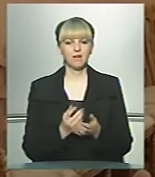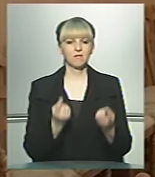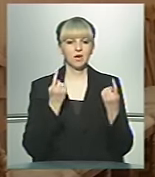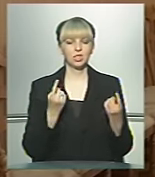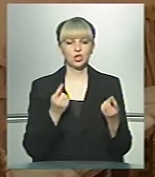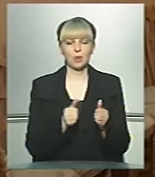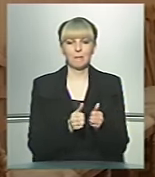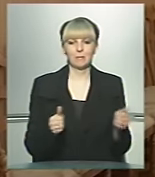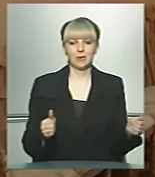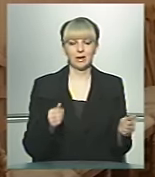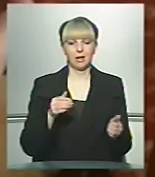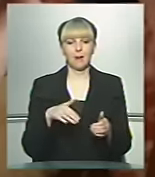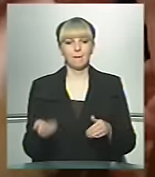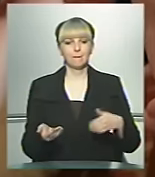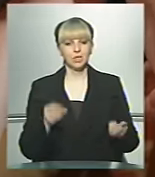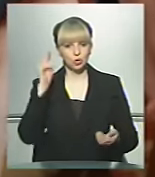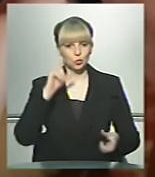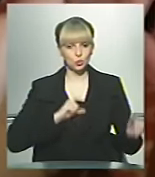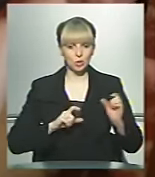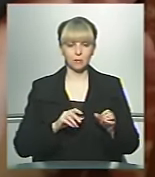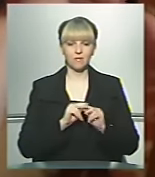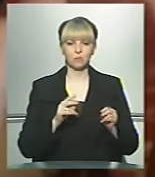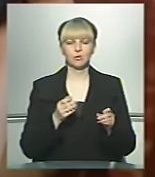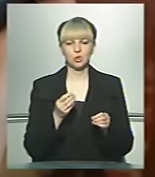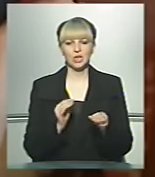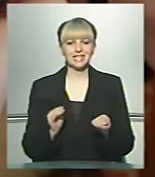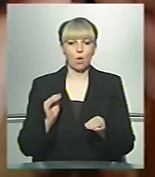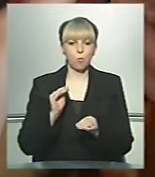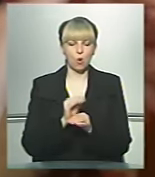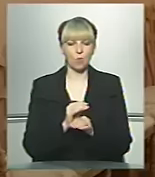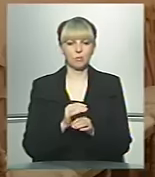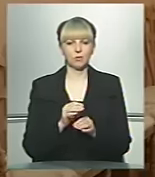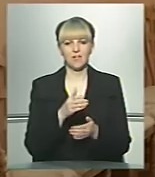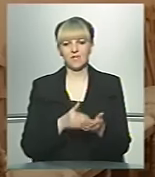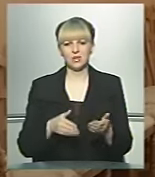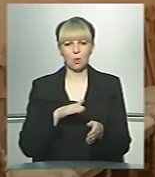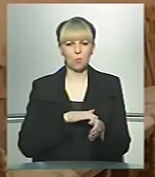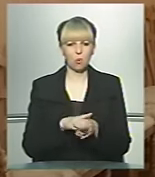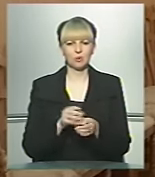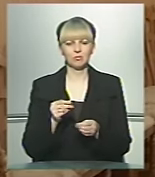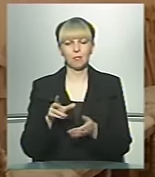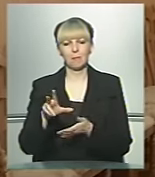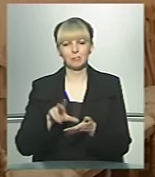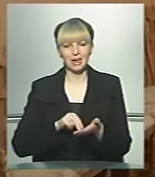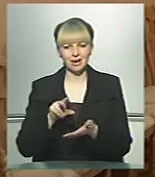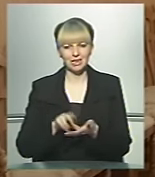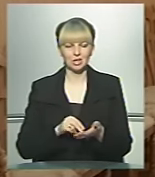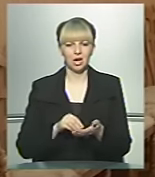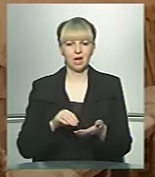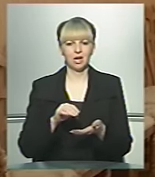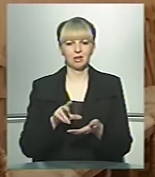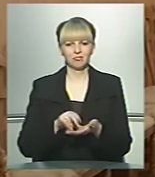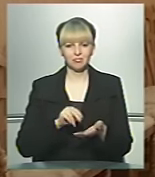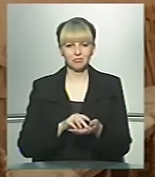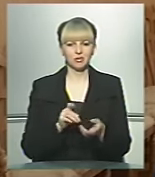величезна прірва між студентами і викладачами, яку потрібно потрошки заповнювати. Відміна повністю плагіату, списування,